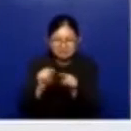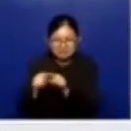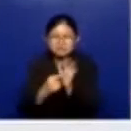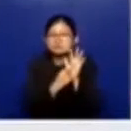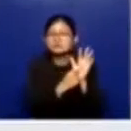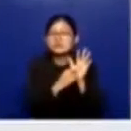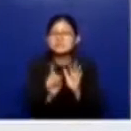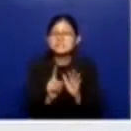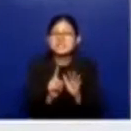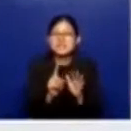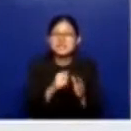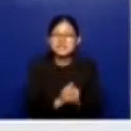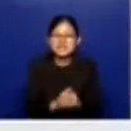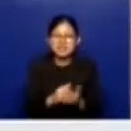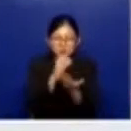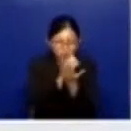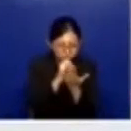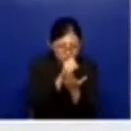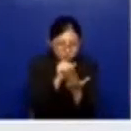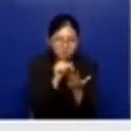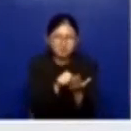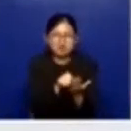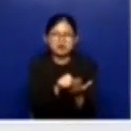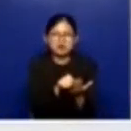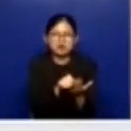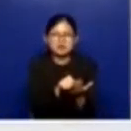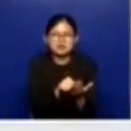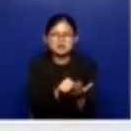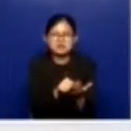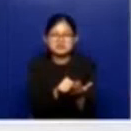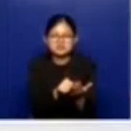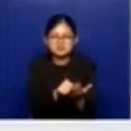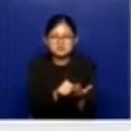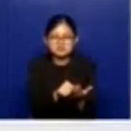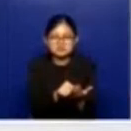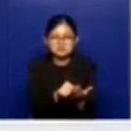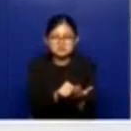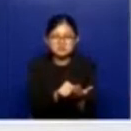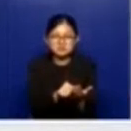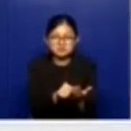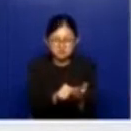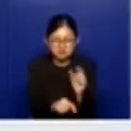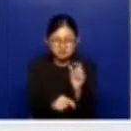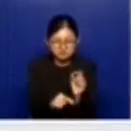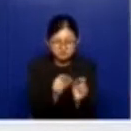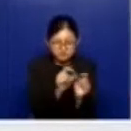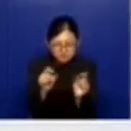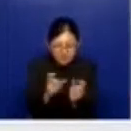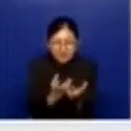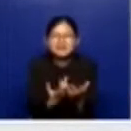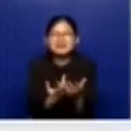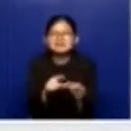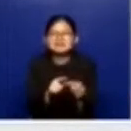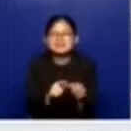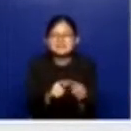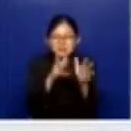มยกตัวอย่างในกรณีของยาเสพติดเกี่ยวกับพวกแอมเฟตามีนก็คืออยู่ประมาณ 170,000 คดีแ